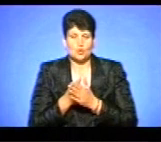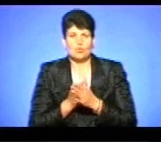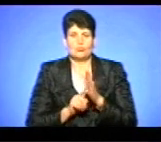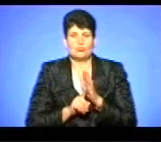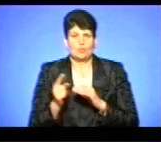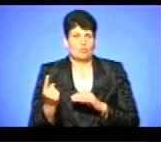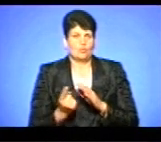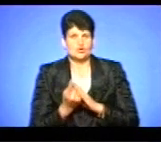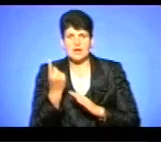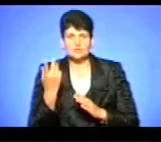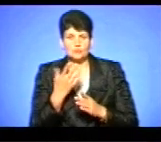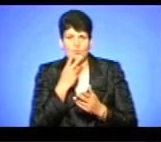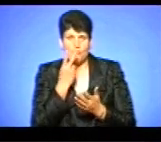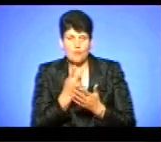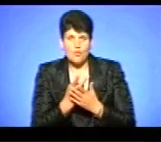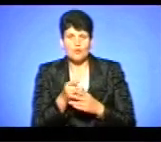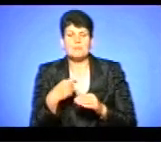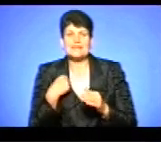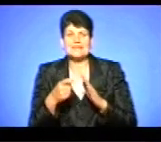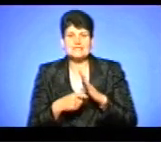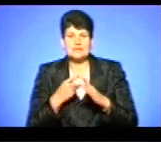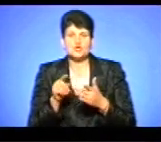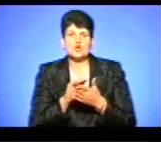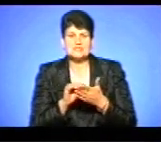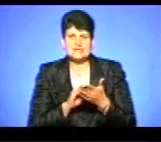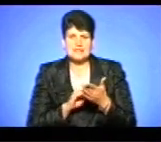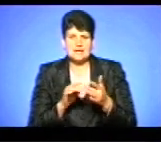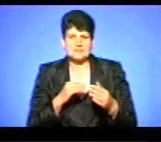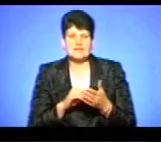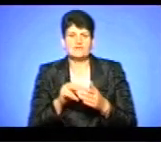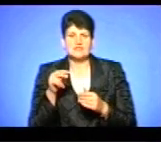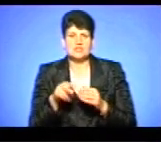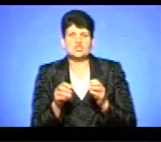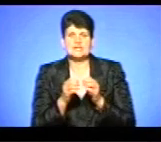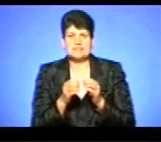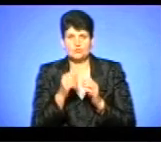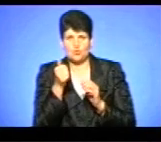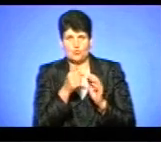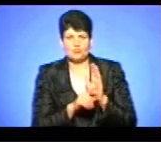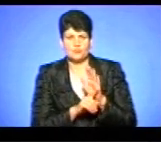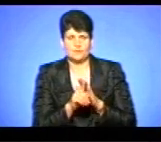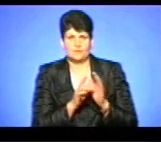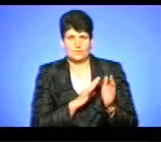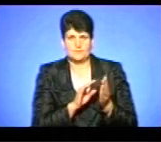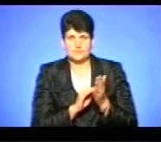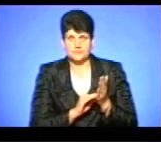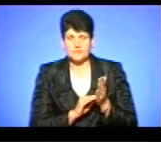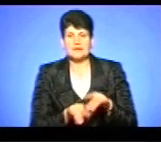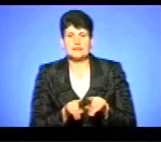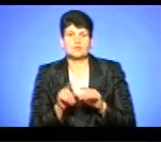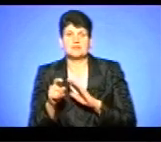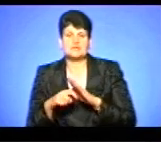фільму. На прес-конференції ми дізналися, що сценарій писали ще з 2010 року. Також дізналися,